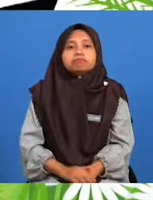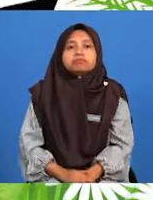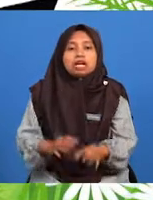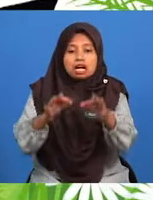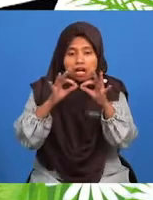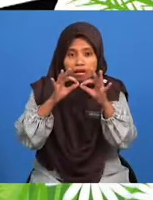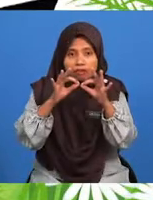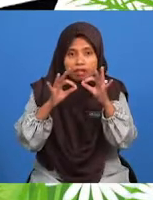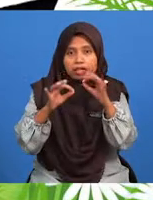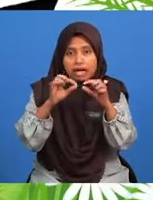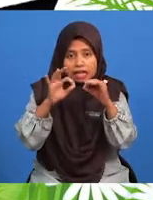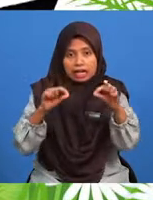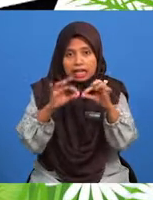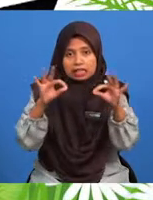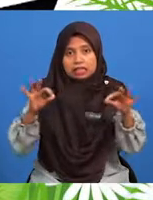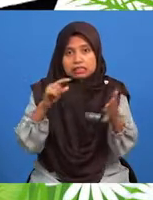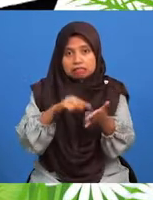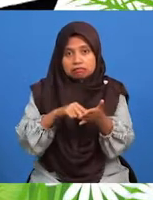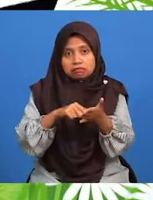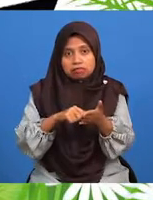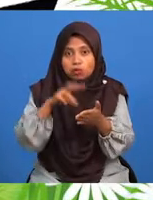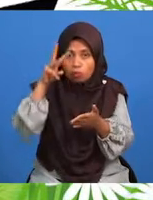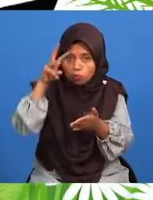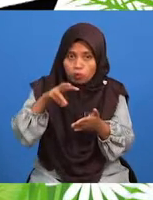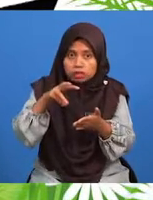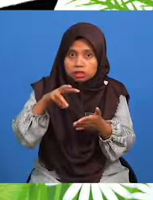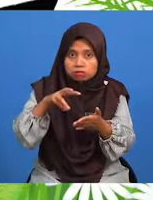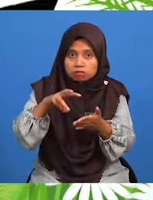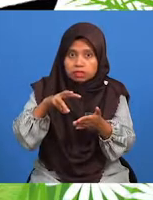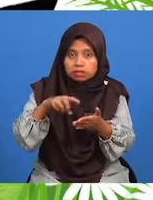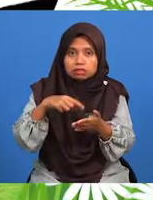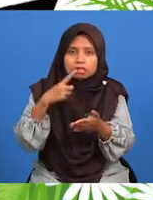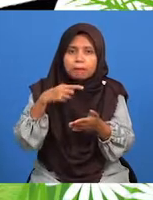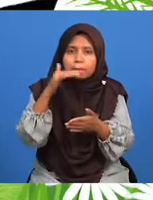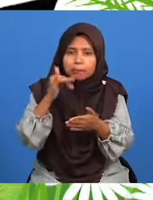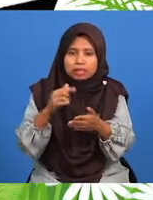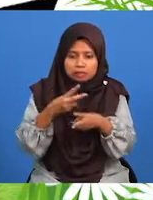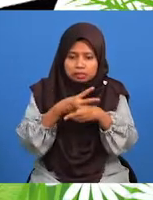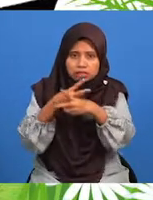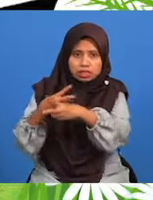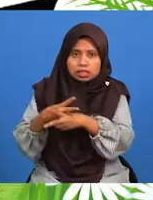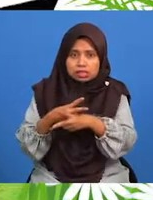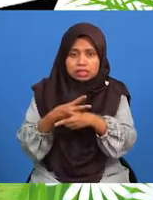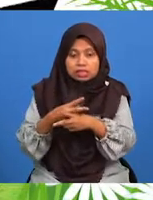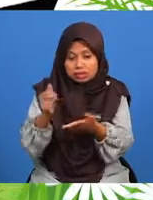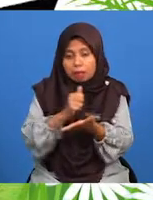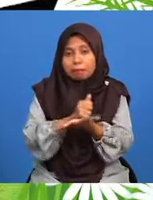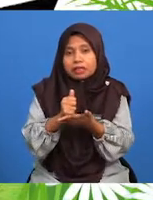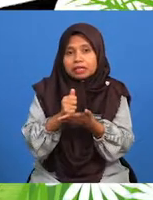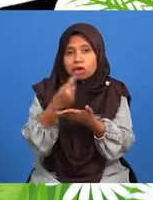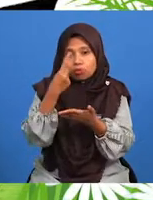Ayat ini mewajibkan penjaga harta menyerahkan harta di bawah jagaannya kepada